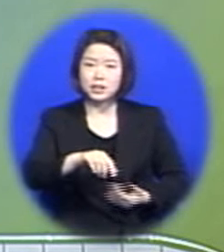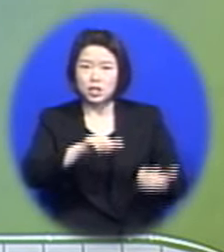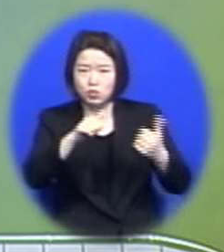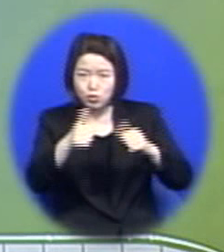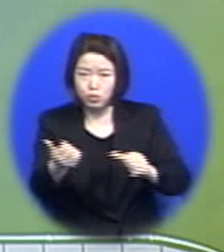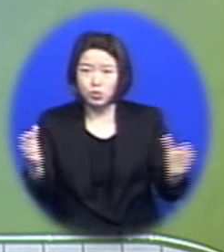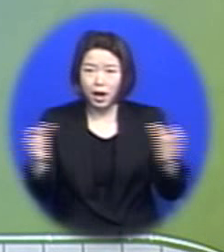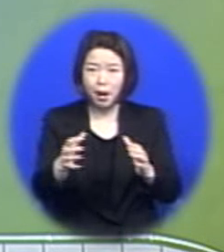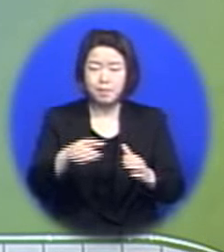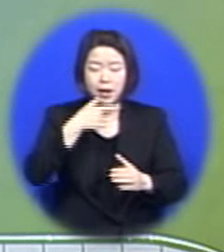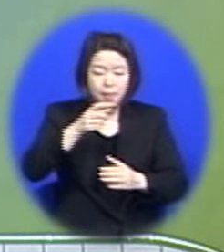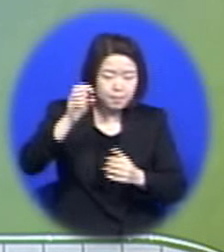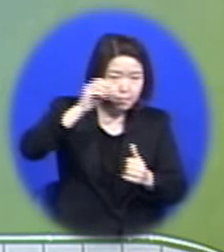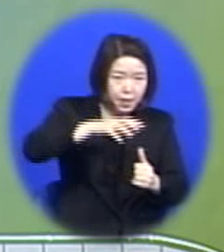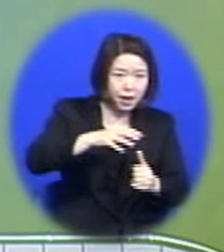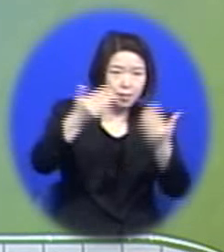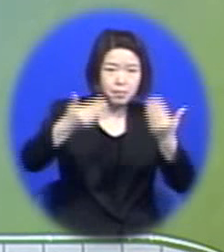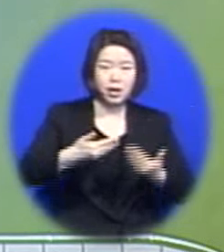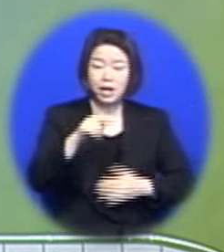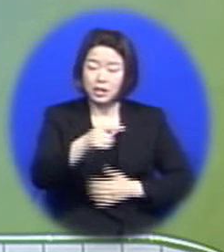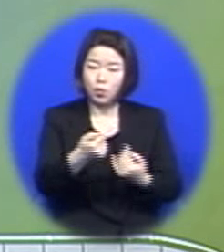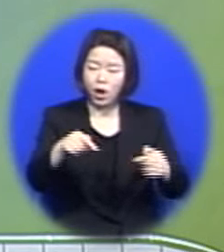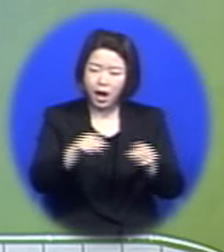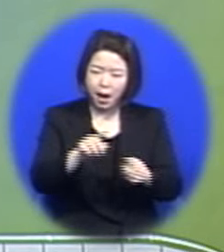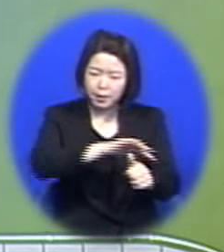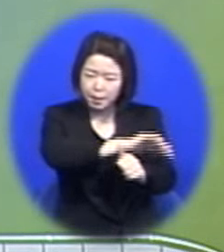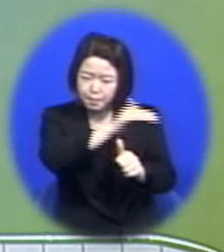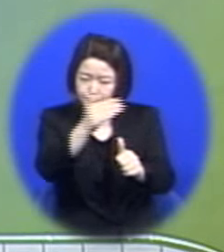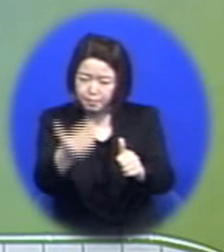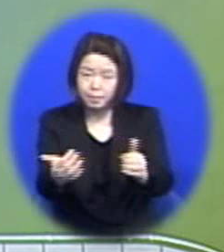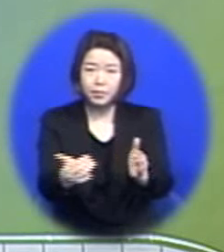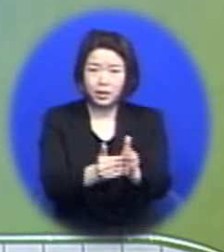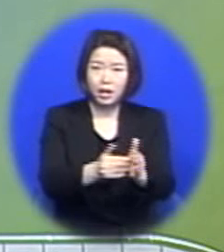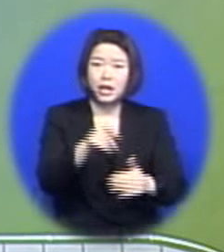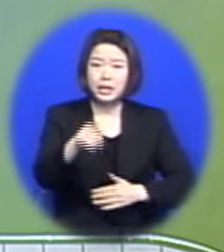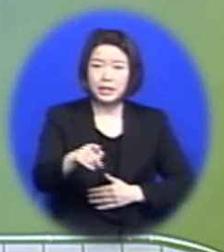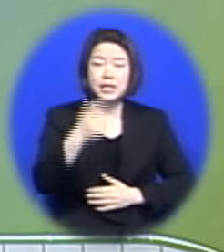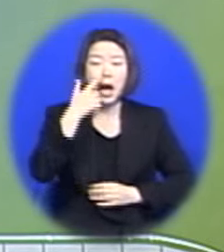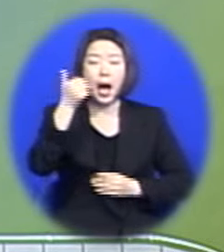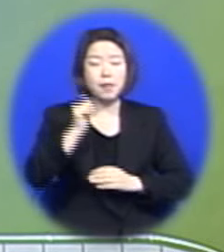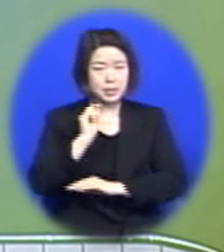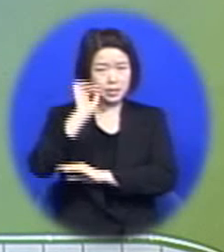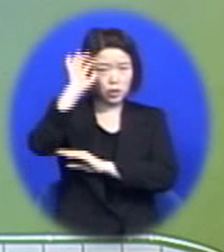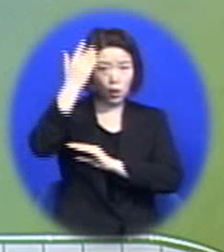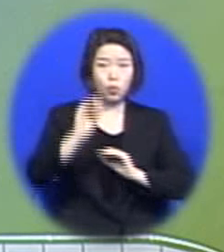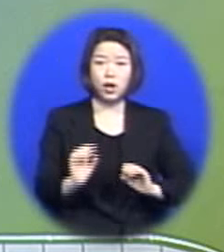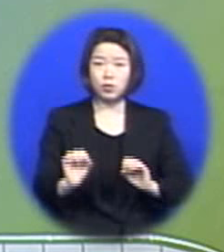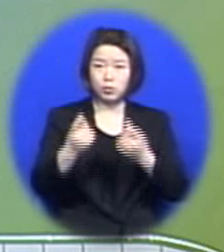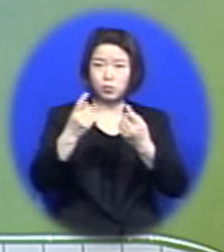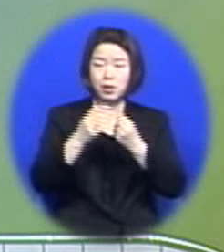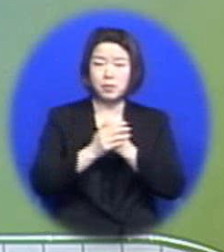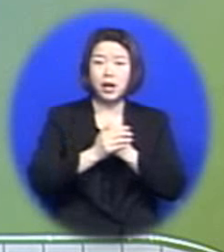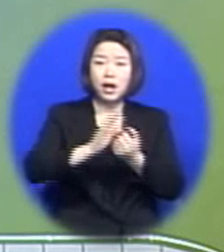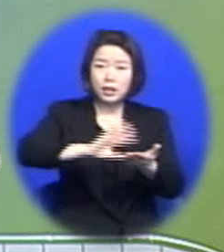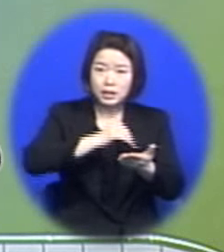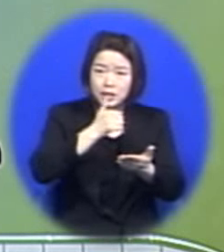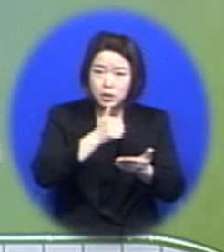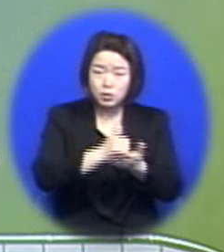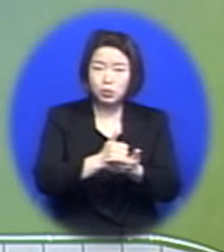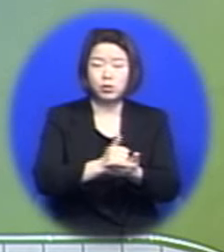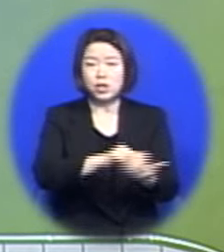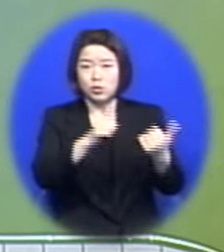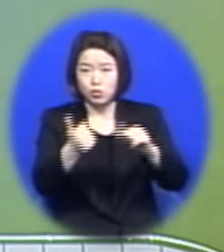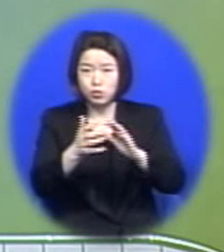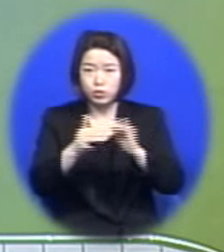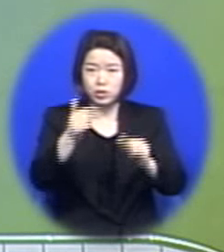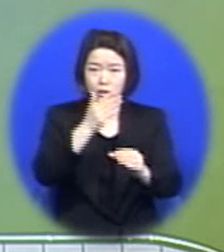합하여 세례를 받음으로 그와 함께 장사되었나니 이는 아버지의 영광으로 말미암아 그리스도를 죽은 자 가운데서